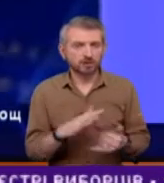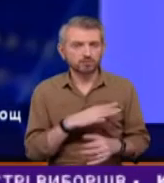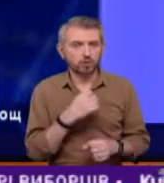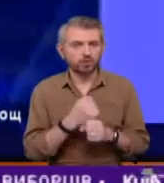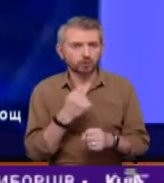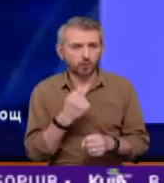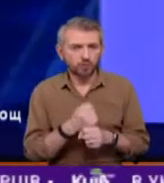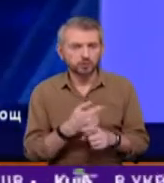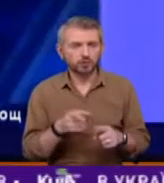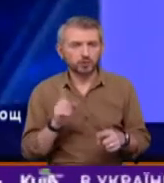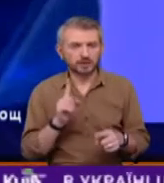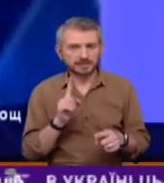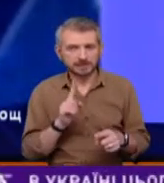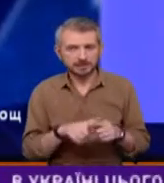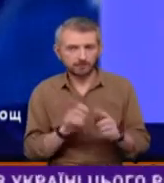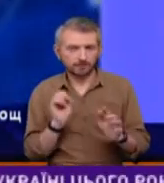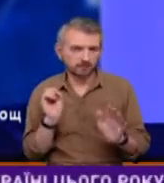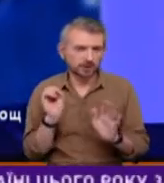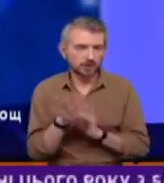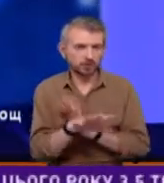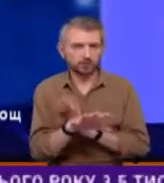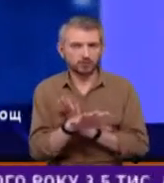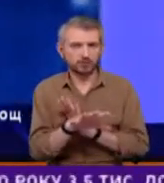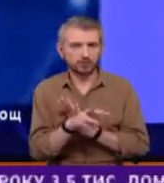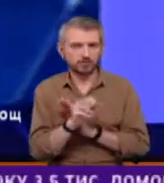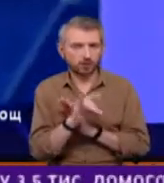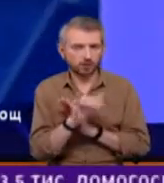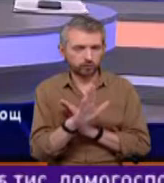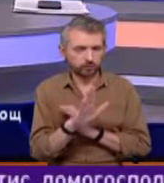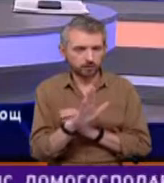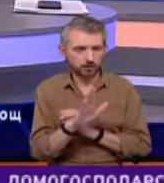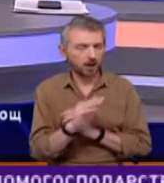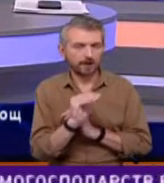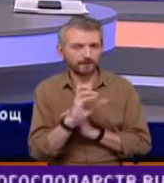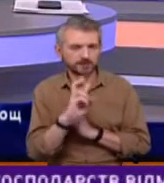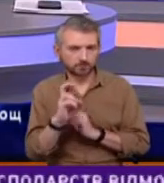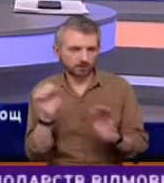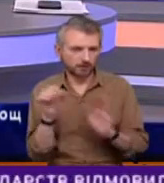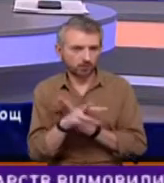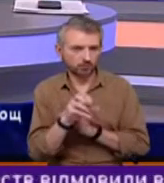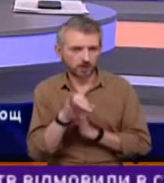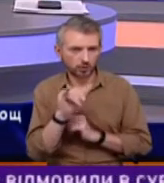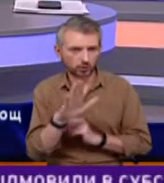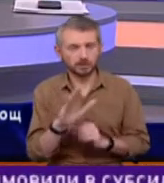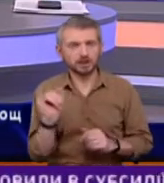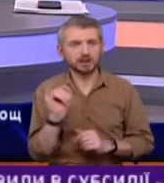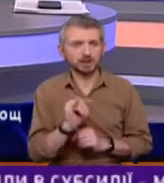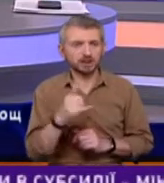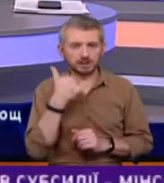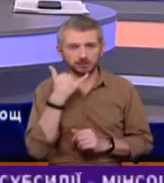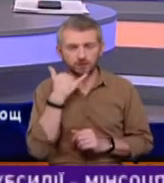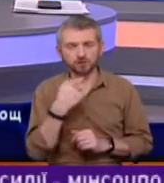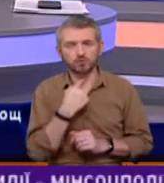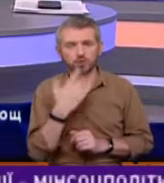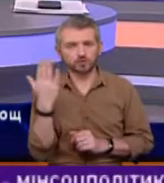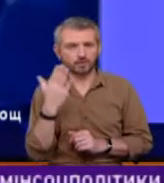зроблено цим вкидом Марув. Вкидом ФСБ Марув і телефонним